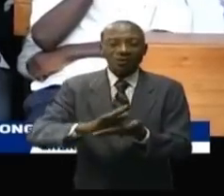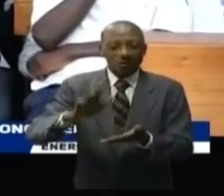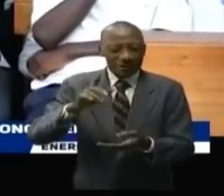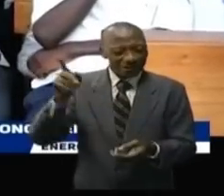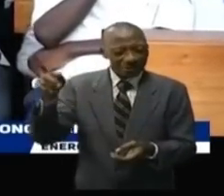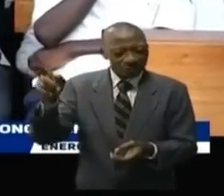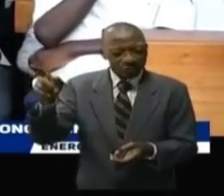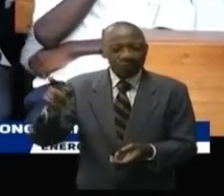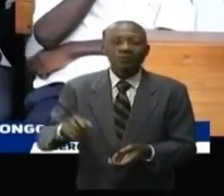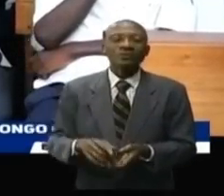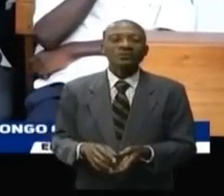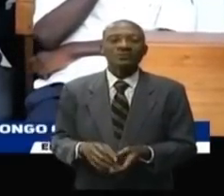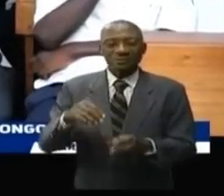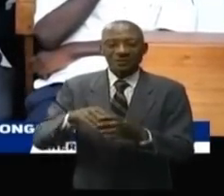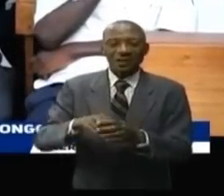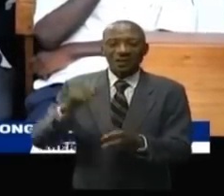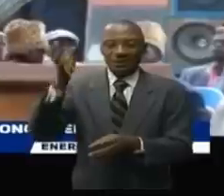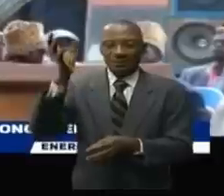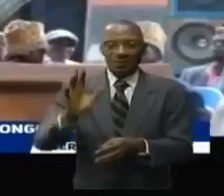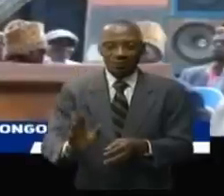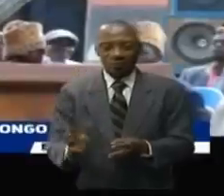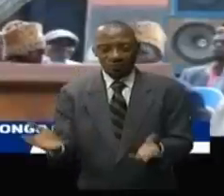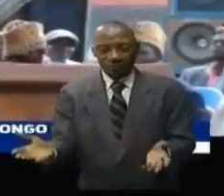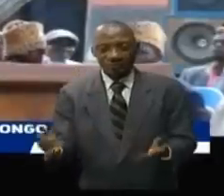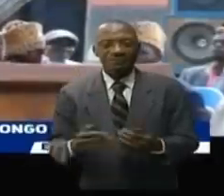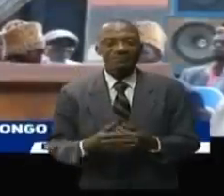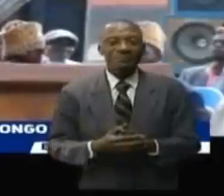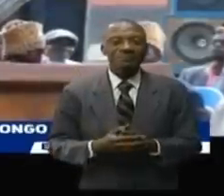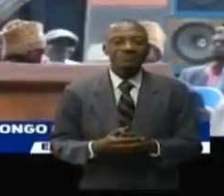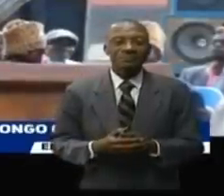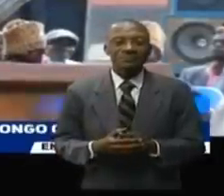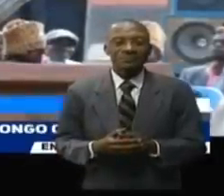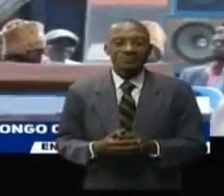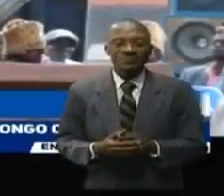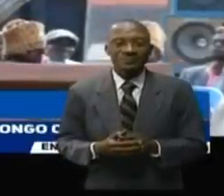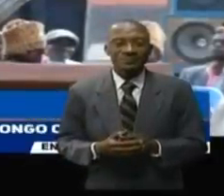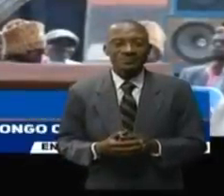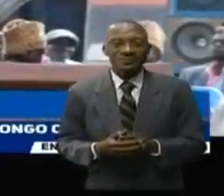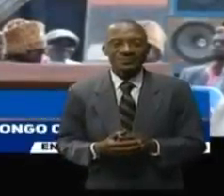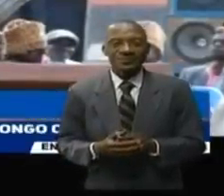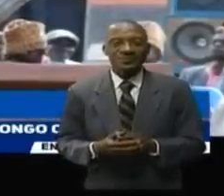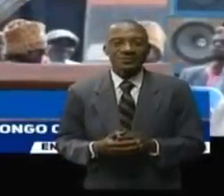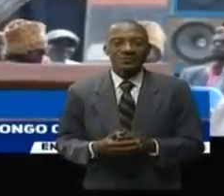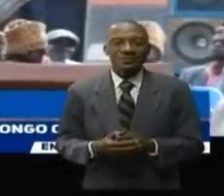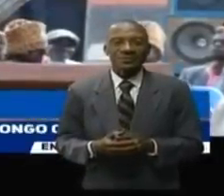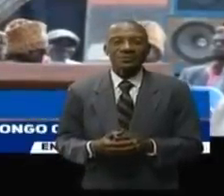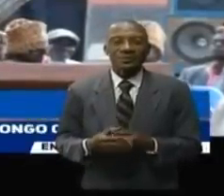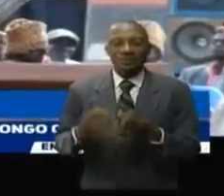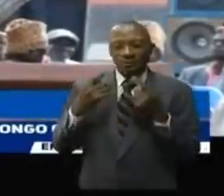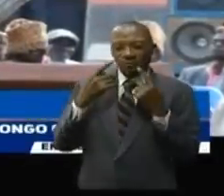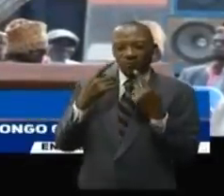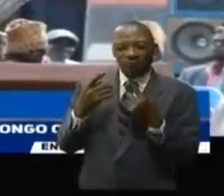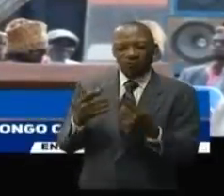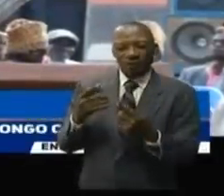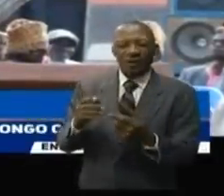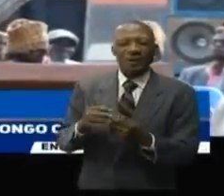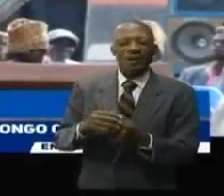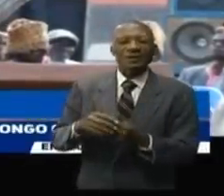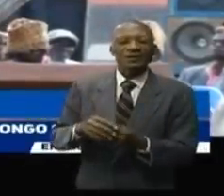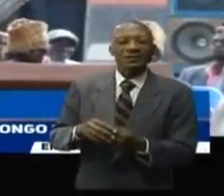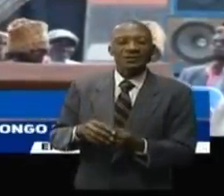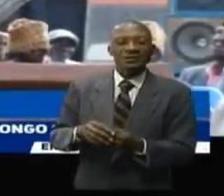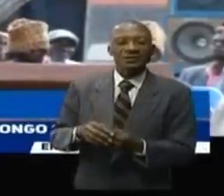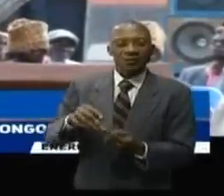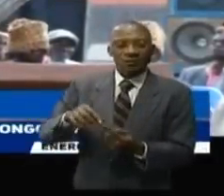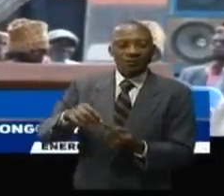Congo central. Qui devait porter ces cadeaux et le remettre officiellement à qui des droits? Bien entendu, notre